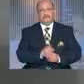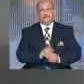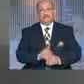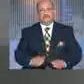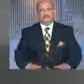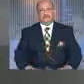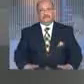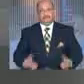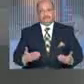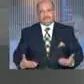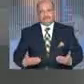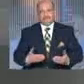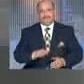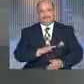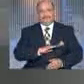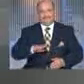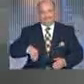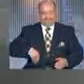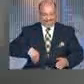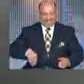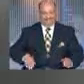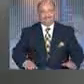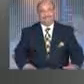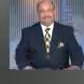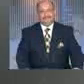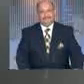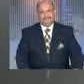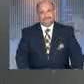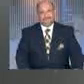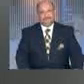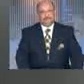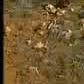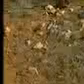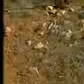بهذا نصل لختام هذه النشرة، وإليكم تذكيرا بعناوينها.